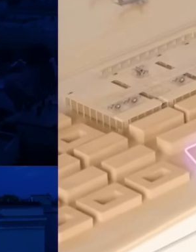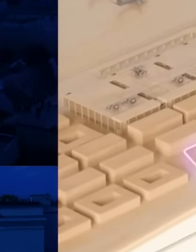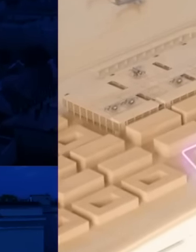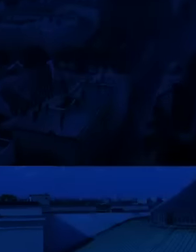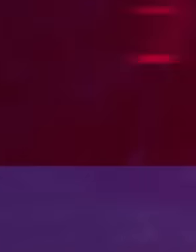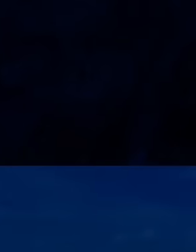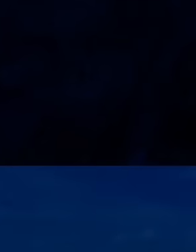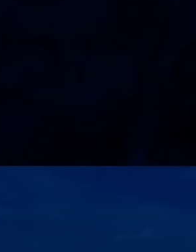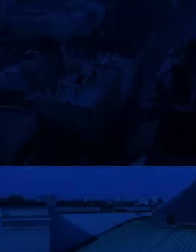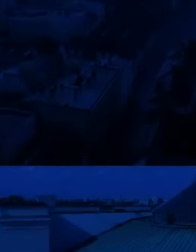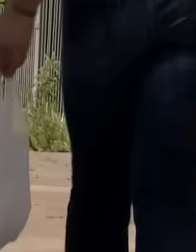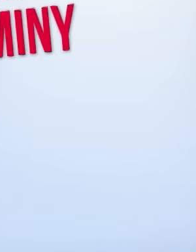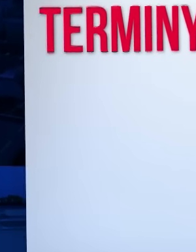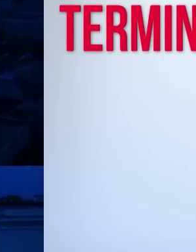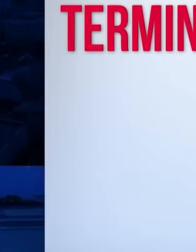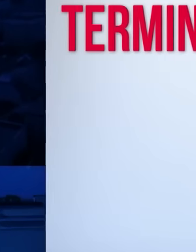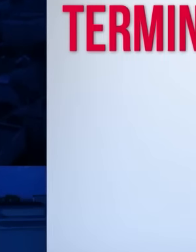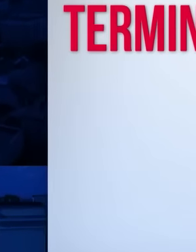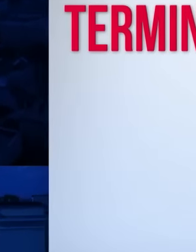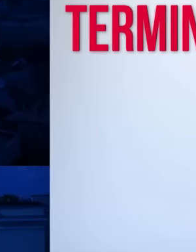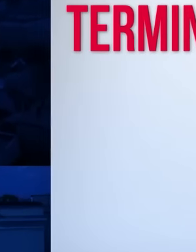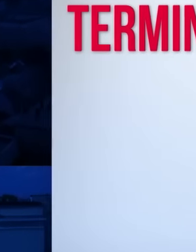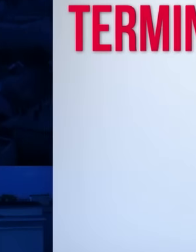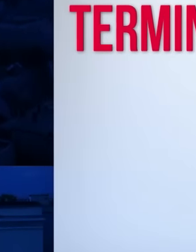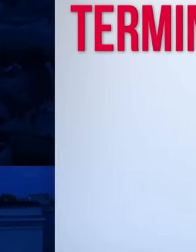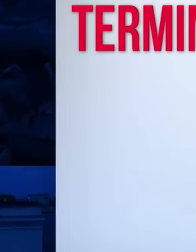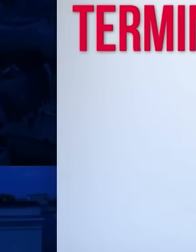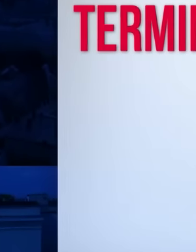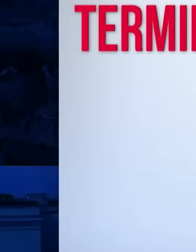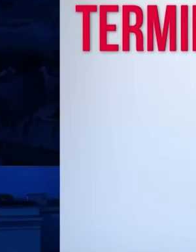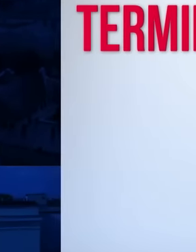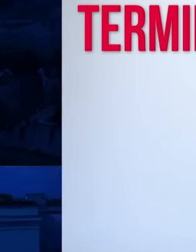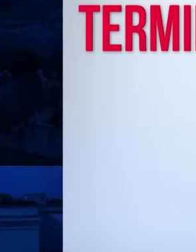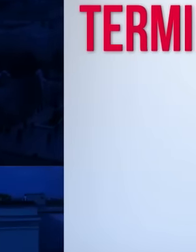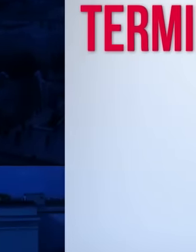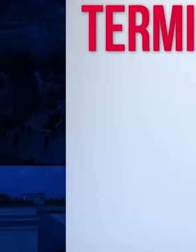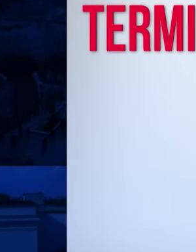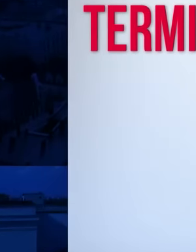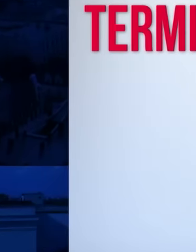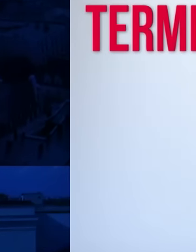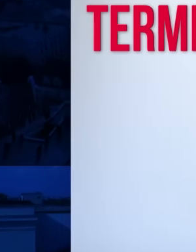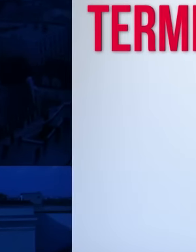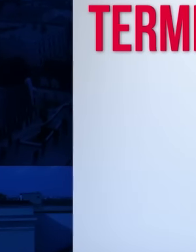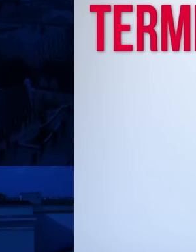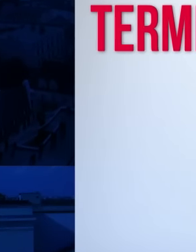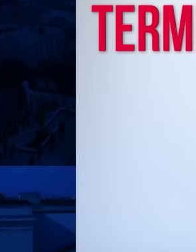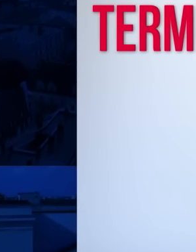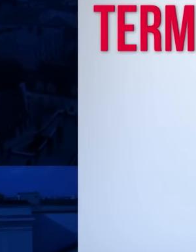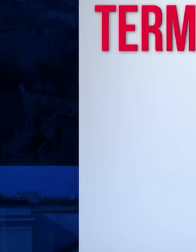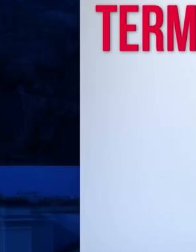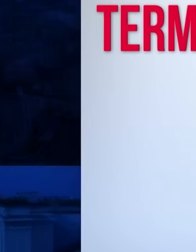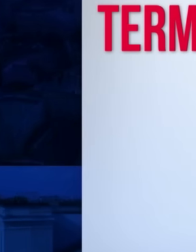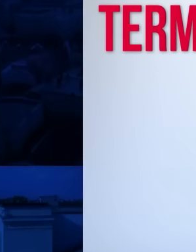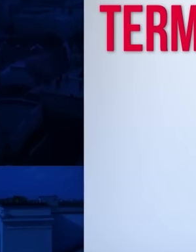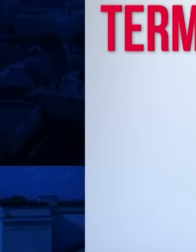likwidacja projektu cpk Uwaga w najbliższych godzinach upływają terminy ważne dla milionów Polaków do dziś trzeba złożyć wniosek o